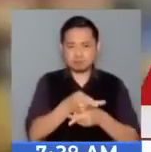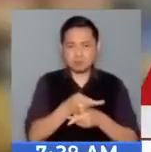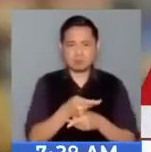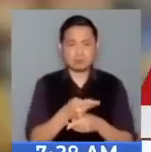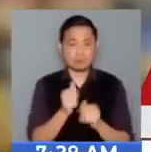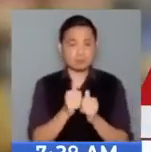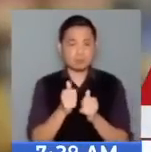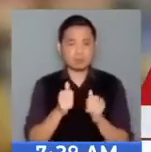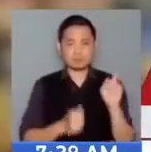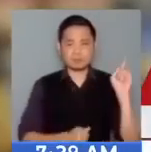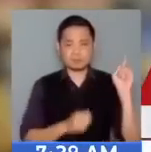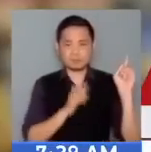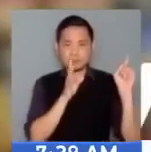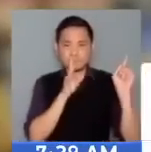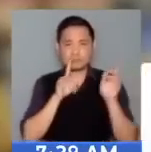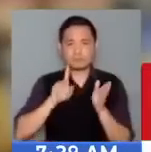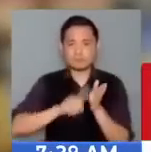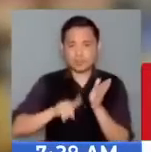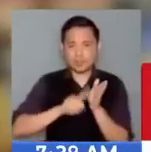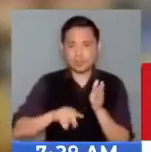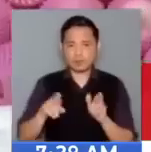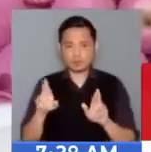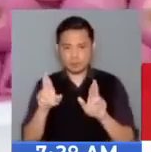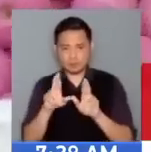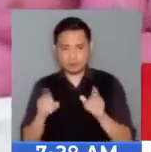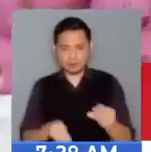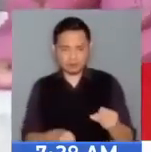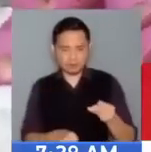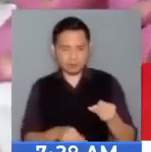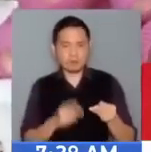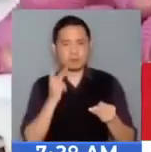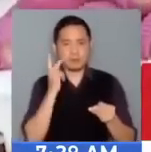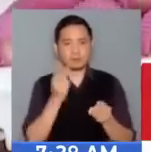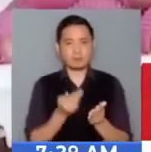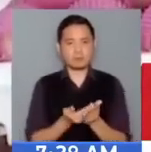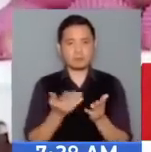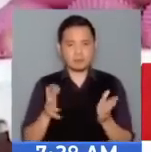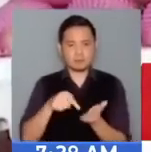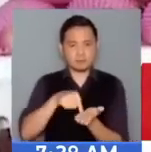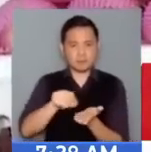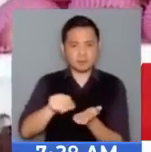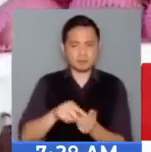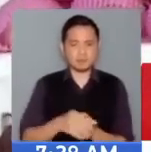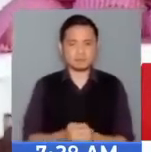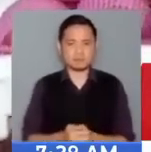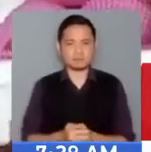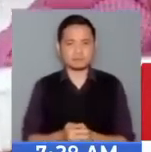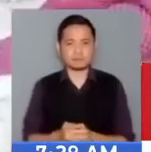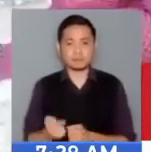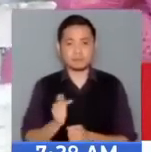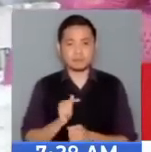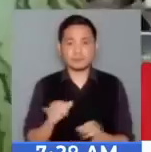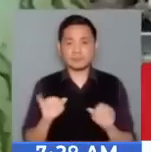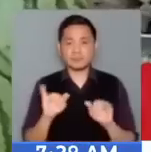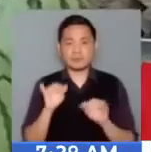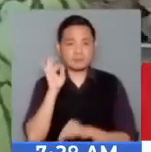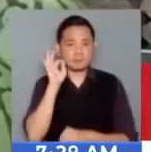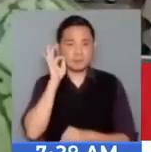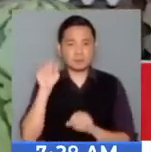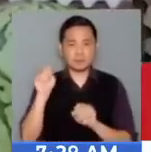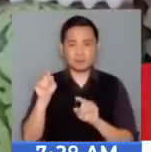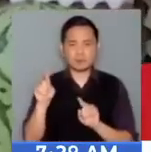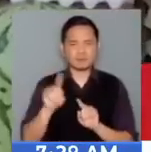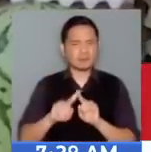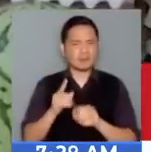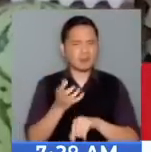namin yung resibo kung nakapagbayad na po or hindi. Ang isa ring fruit vendor na si Weng Bonifacio sa ibang pambubudol umiiwas ang mga